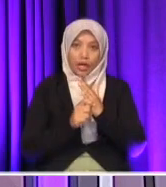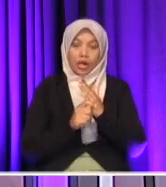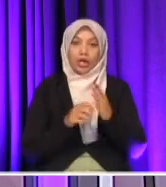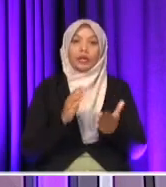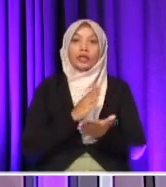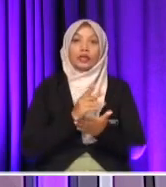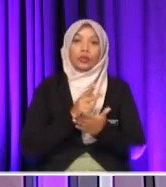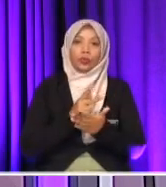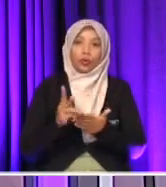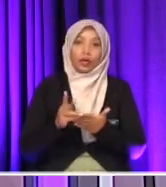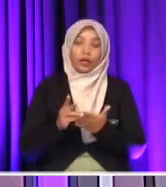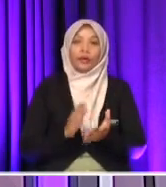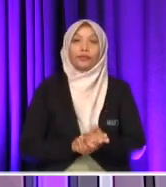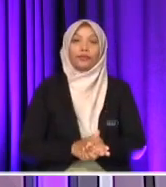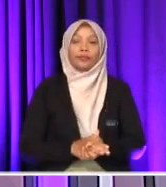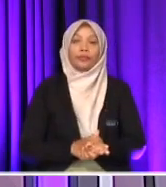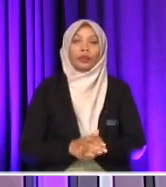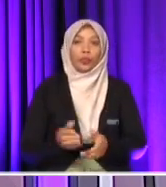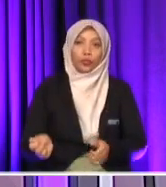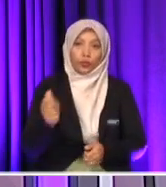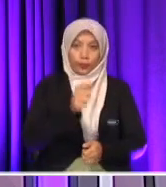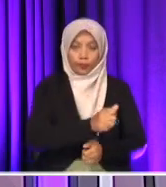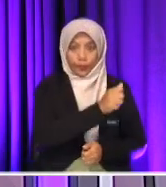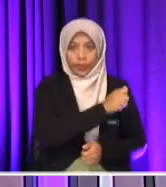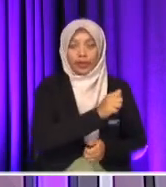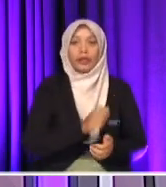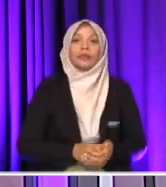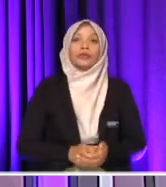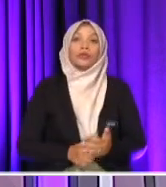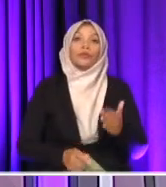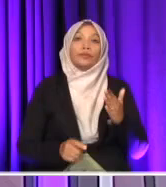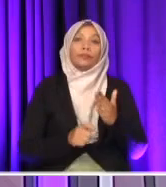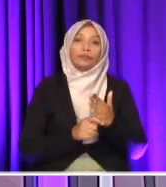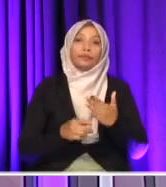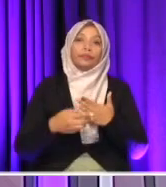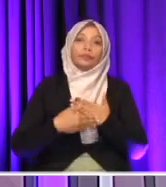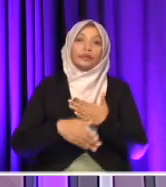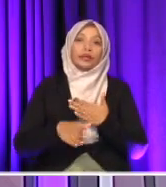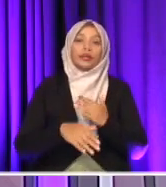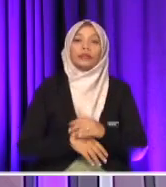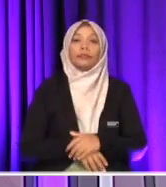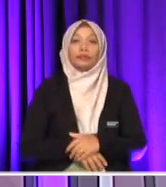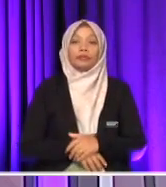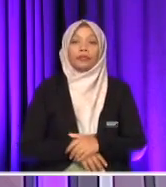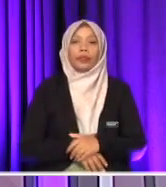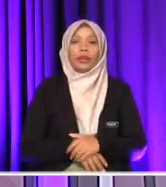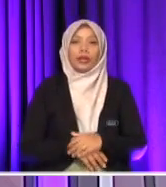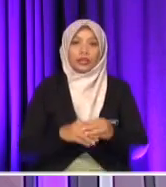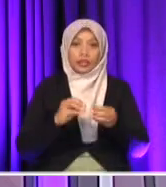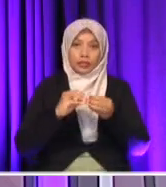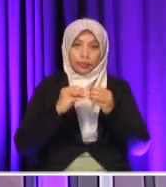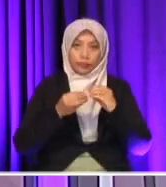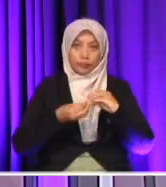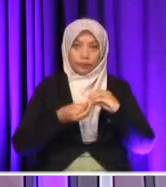ulang alik tadi kan bentuknya. Okey, untuk AU tadi. Kita positif, negatif tadi. Okey, itu adalah simbol. So kalau tu